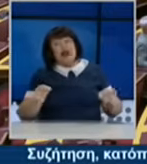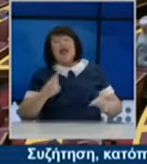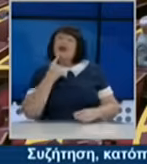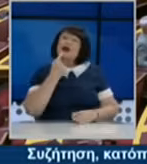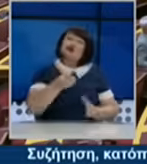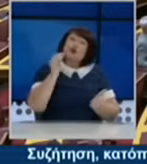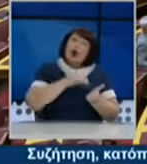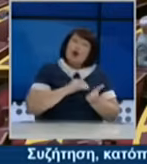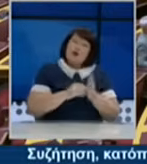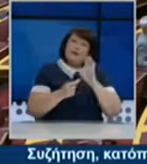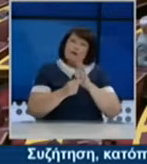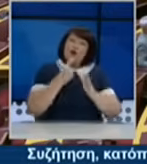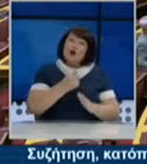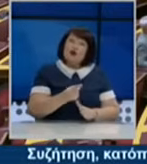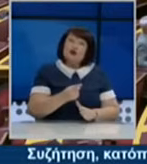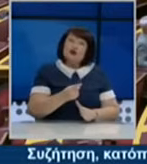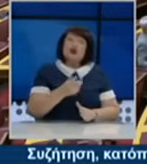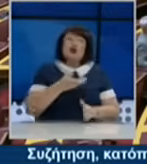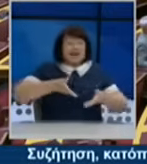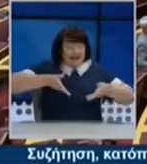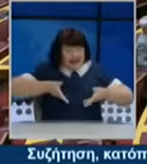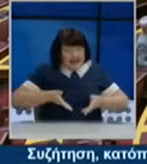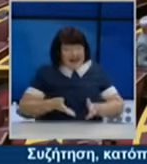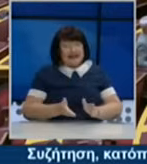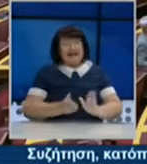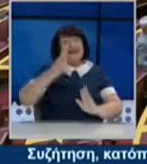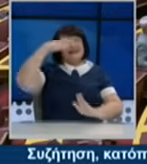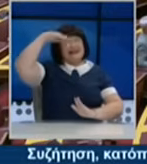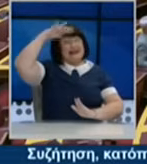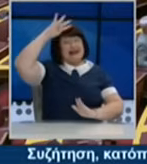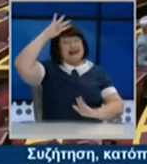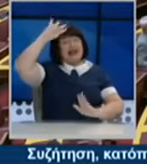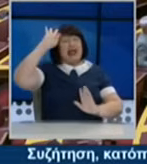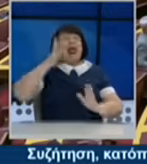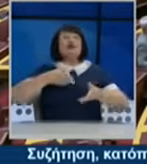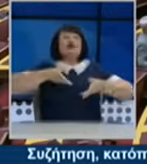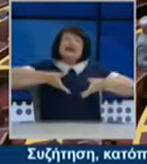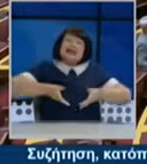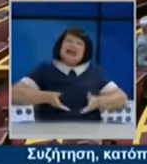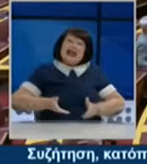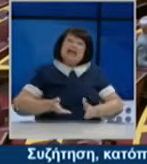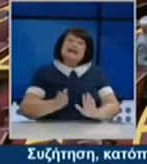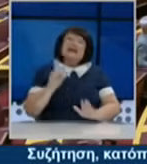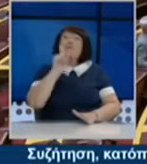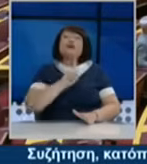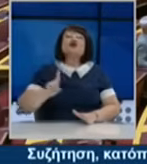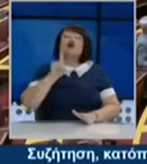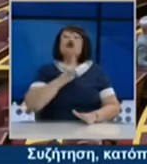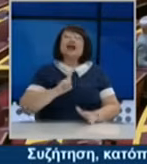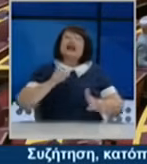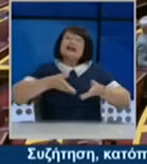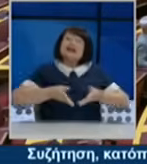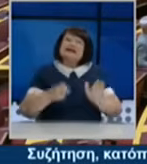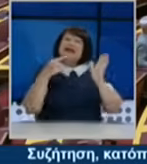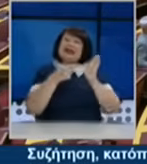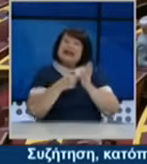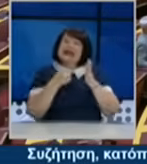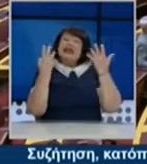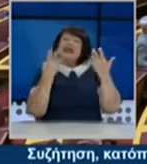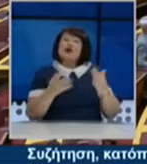κάτι άλλο. Πορφυρογέννητος είναι αυτός που γεννιέται στην Πορφύρα. Πού γεννήθηκε? Ο Μητσοτάκης γεννήθηκε το 68